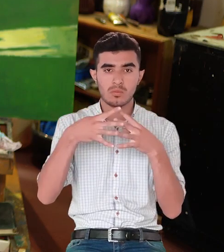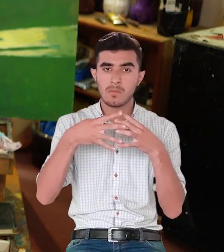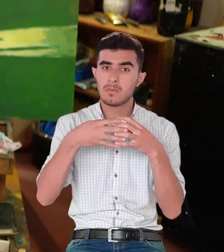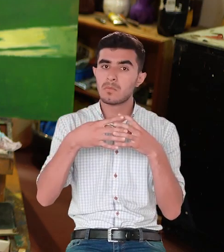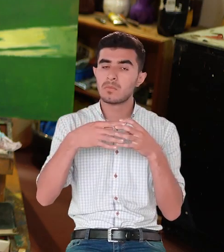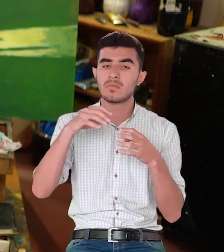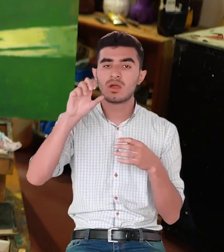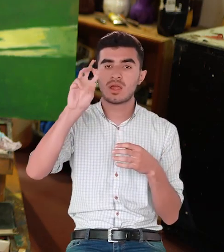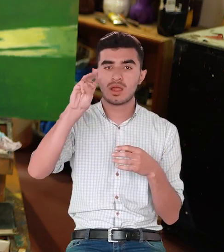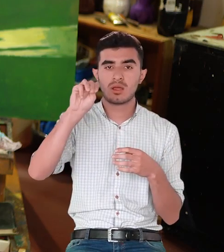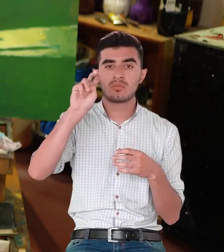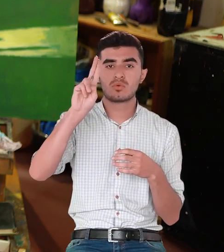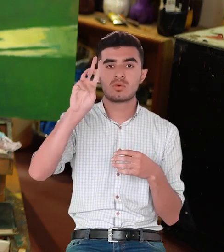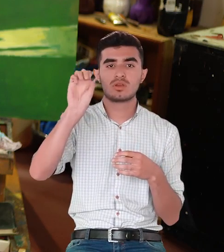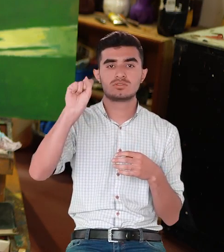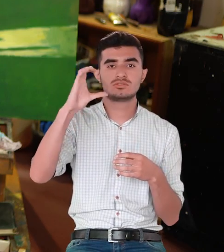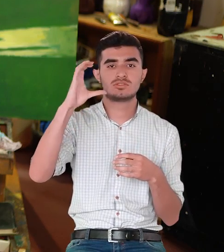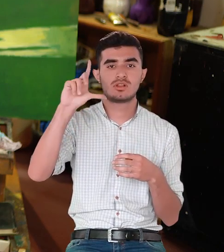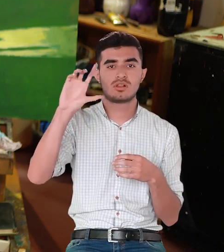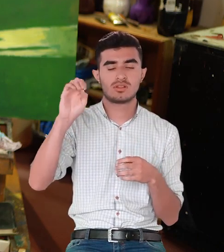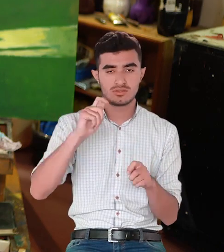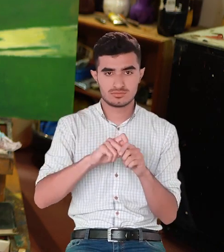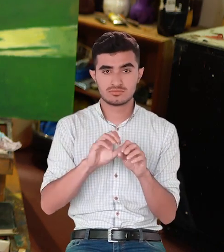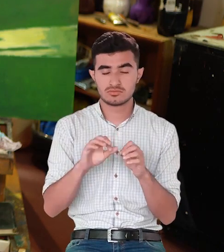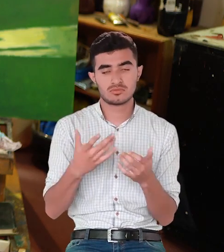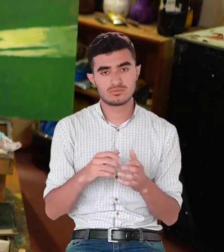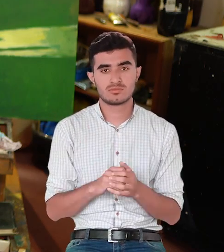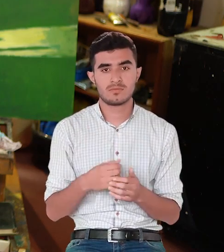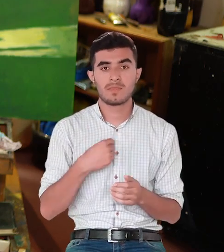بناؤ. میں نے کہا ہمیں تو نہیں, بناؤ